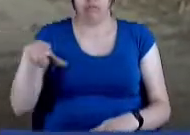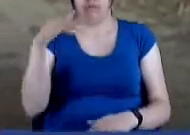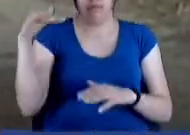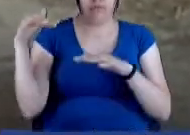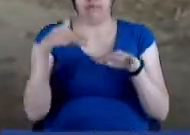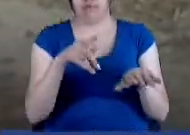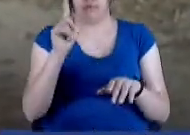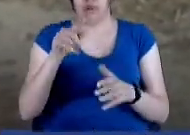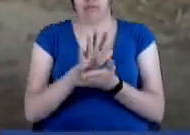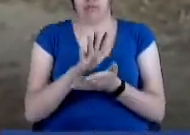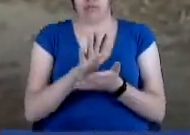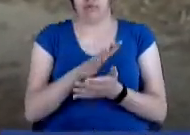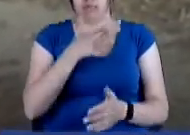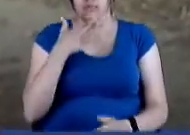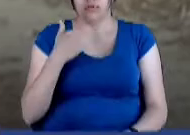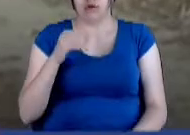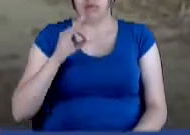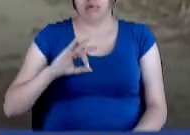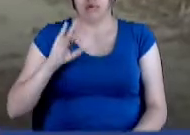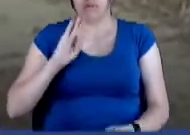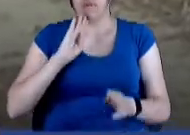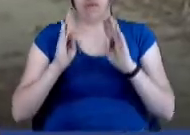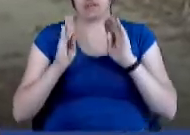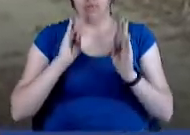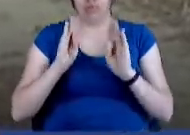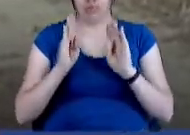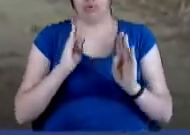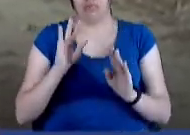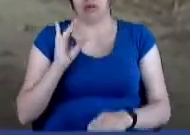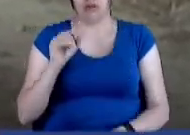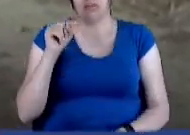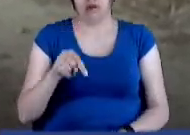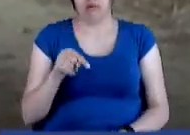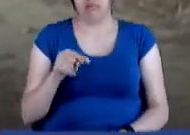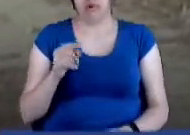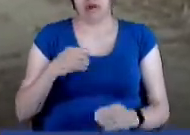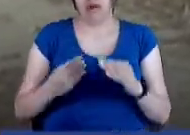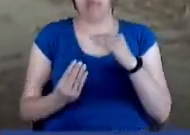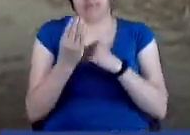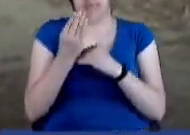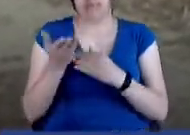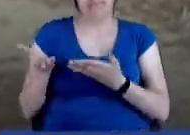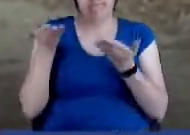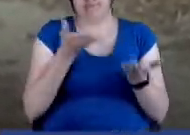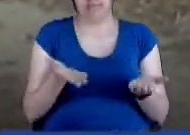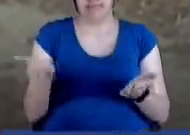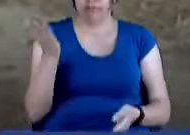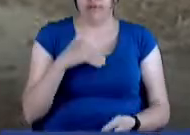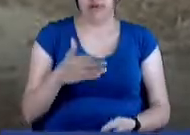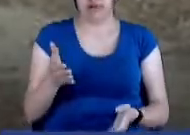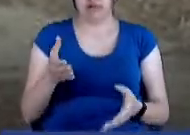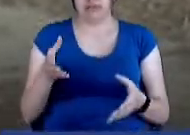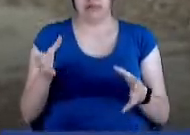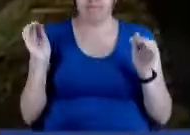я користуюсь Фейсбуком і там виклала пост таки, написала, що давайте об'єднаємось